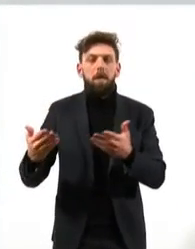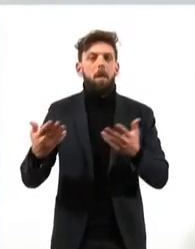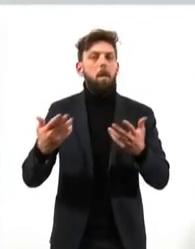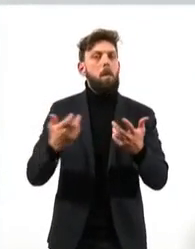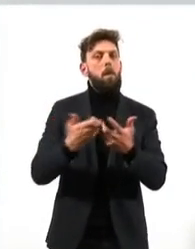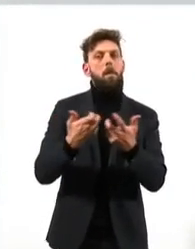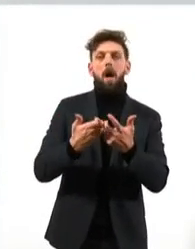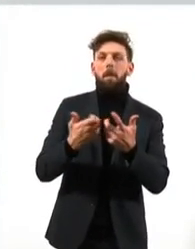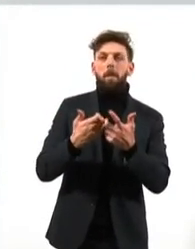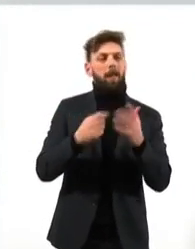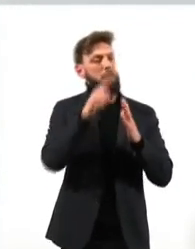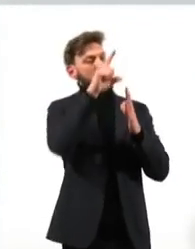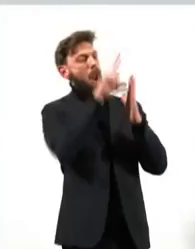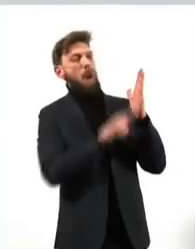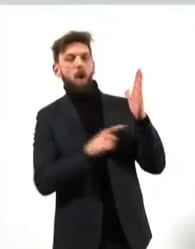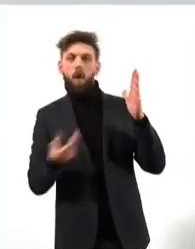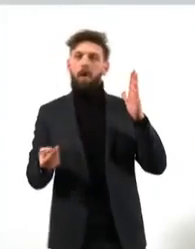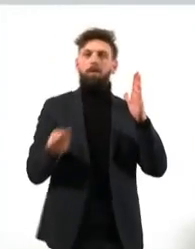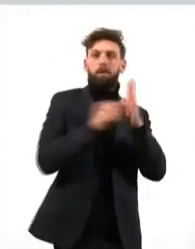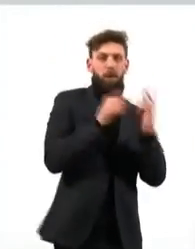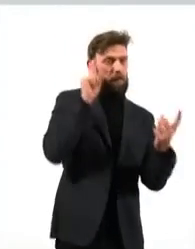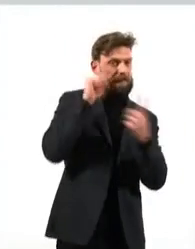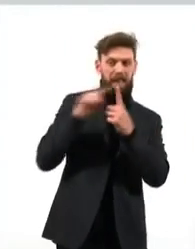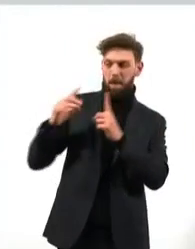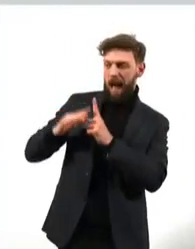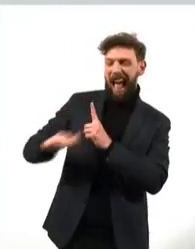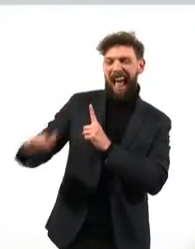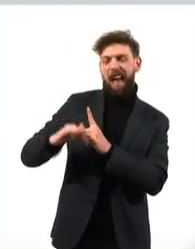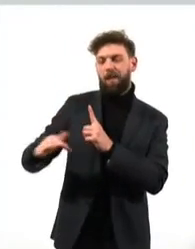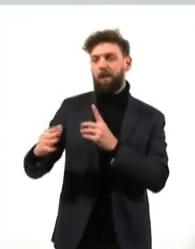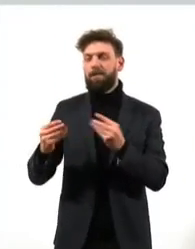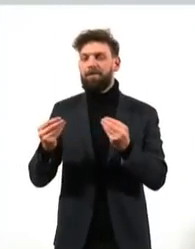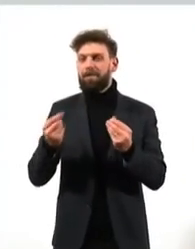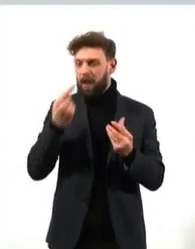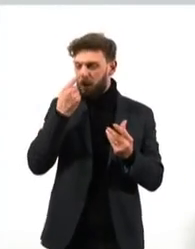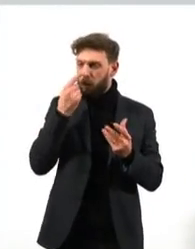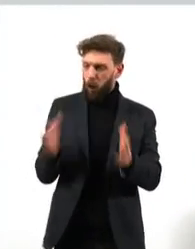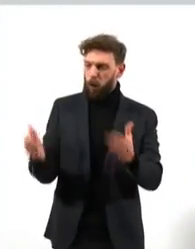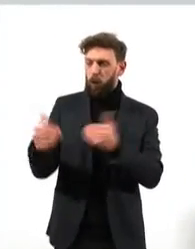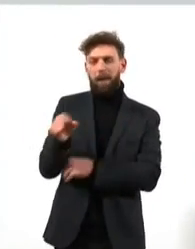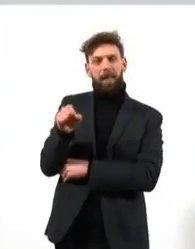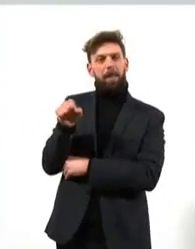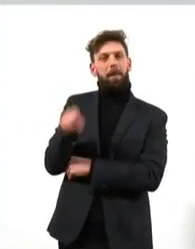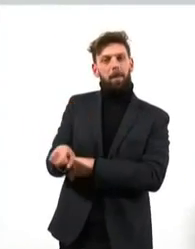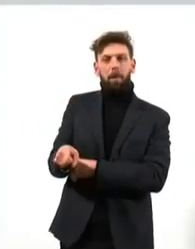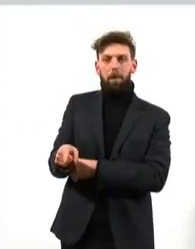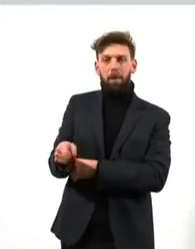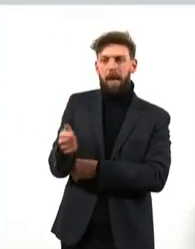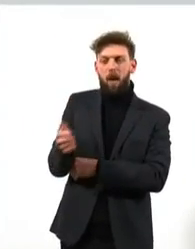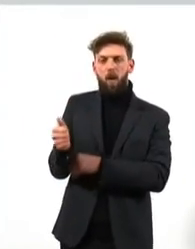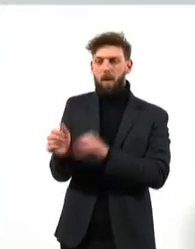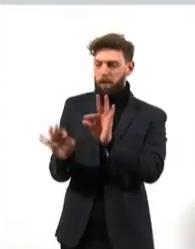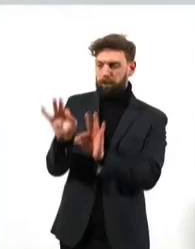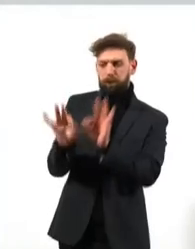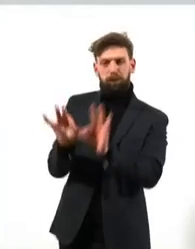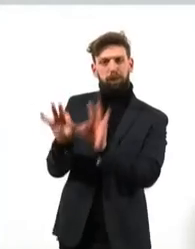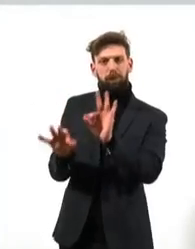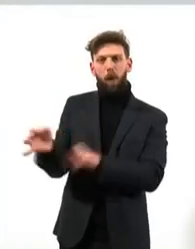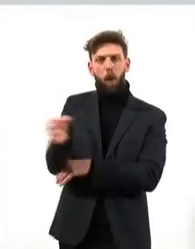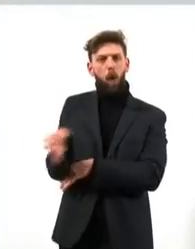faire passer des lois autour de ce secteur. Je pense que ce secteur est en capacité de s'auto-réguler car on a